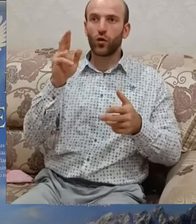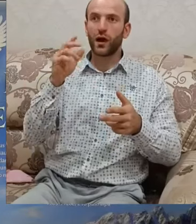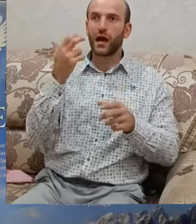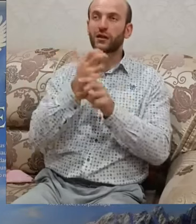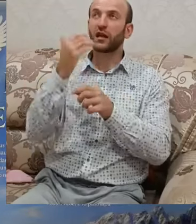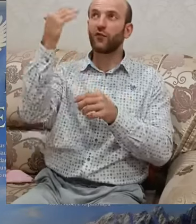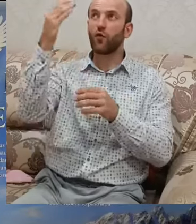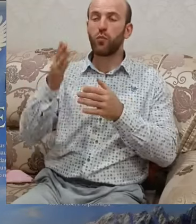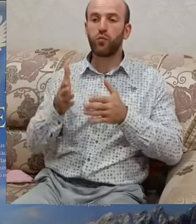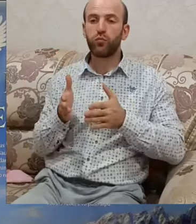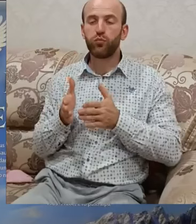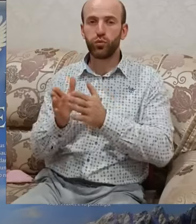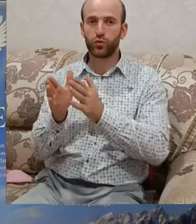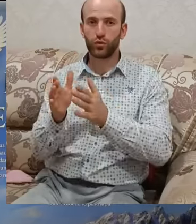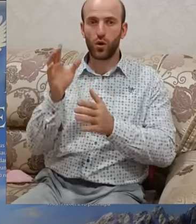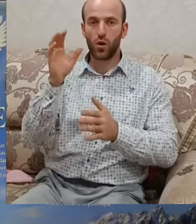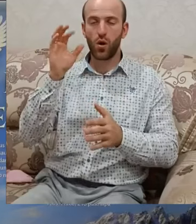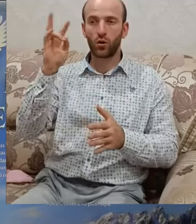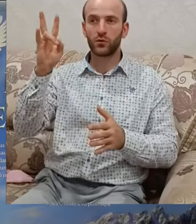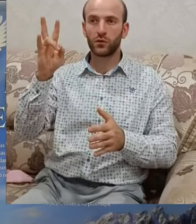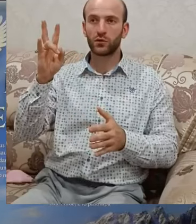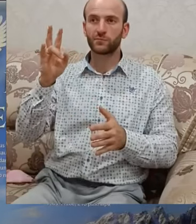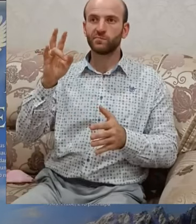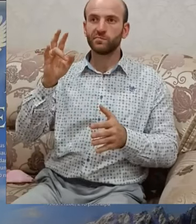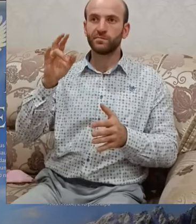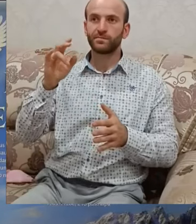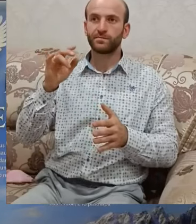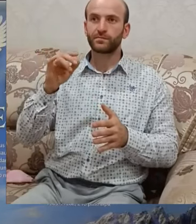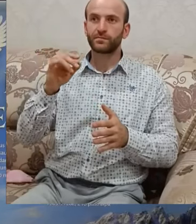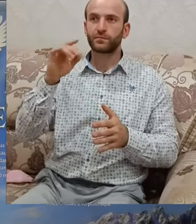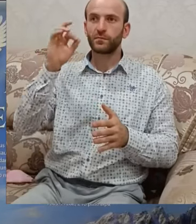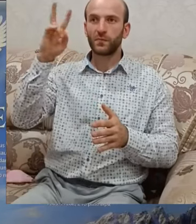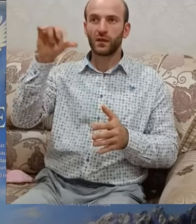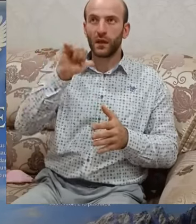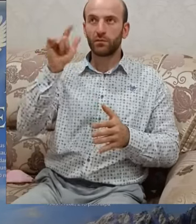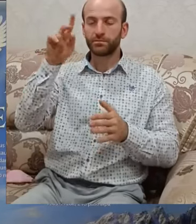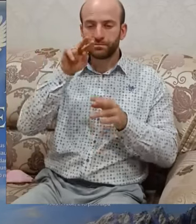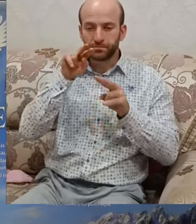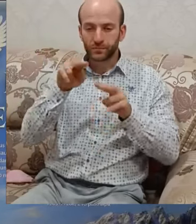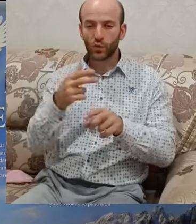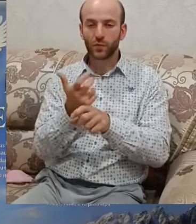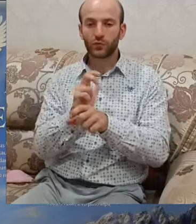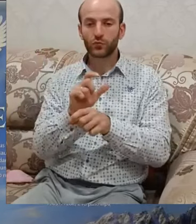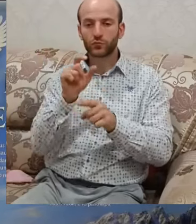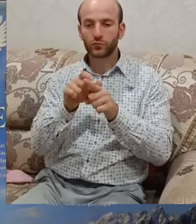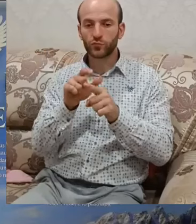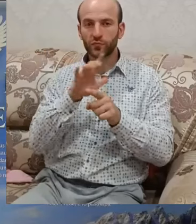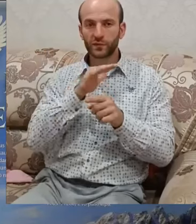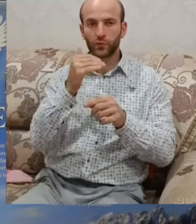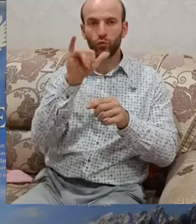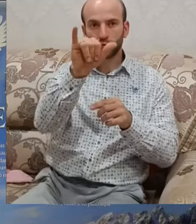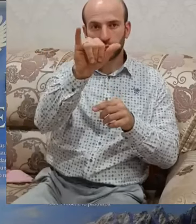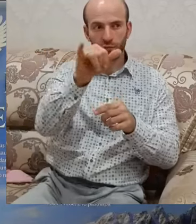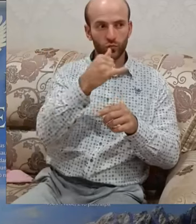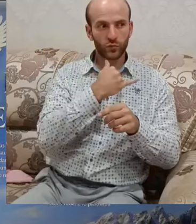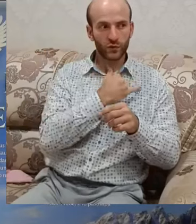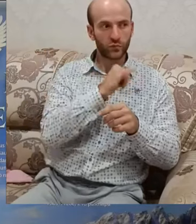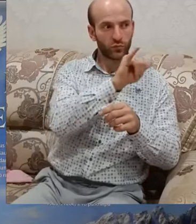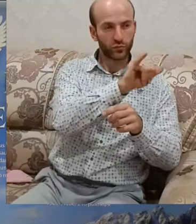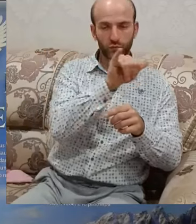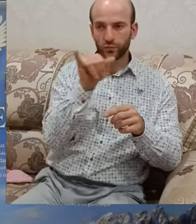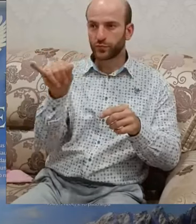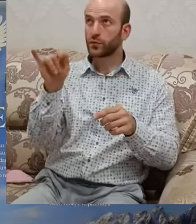Ir jisai žiūri, kad šitas žodis būtų išpildytas kiekviename iš mūsų. Смотрит, чтобы это слово исполнилось в каждом из нас. Не kitas kažkieno